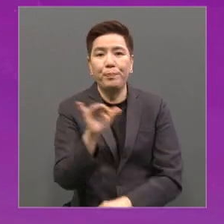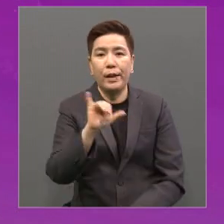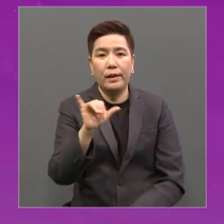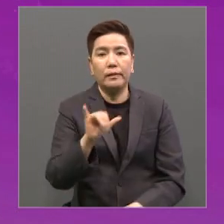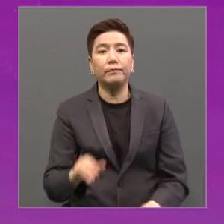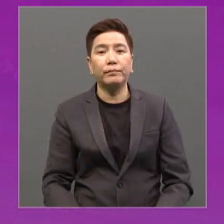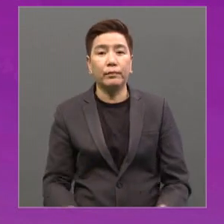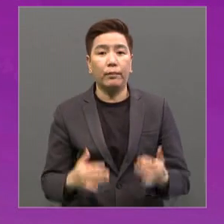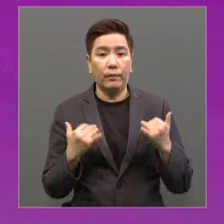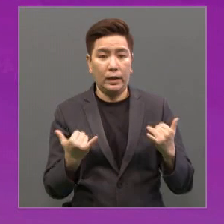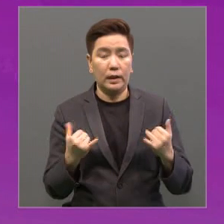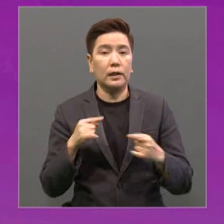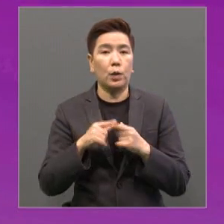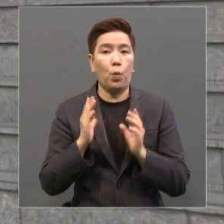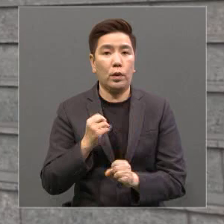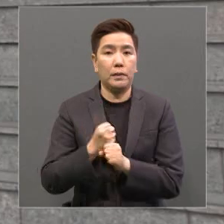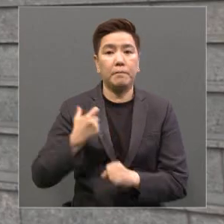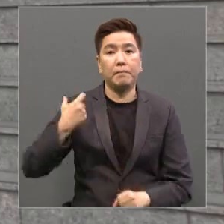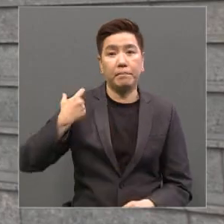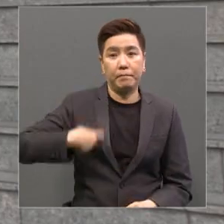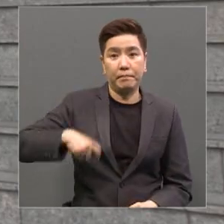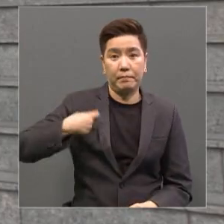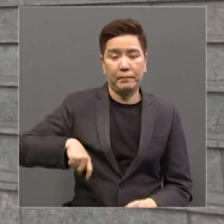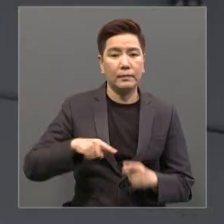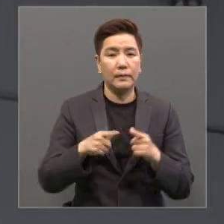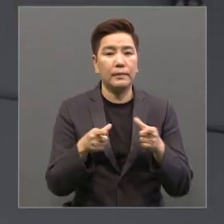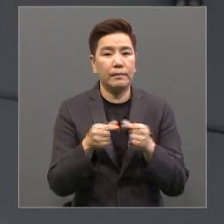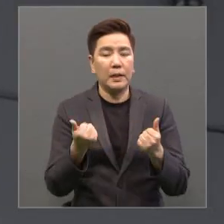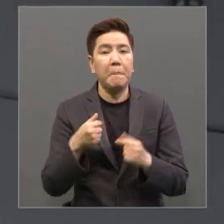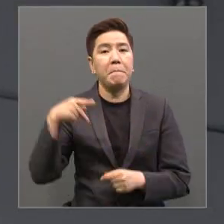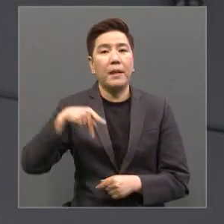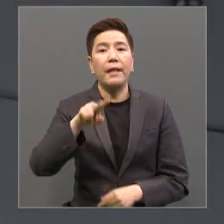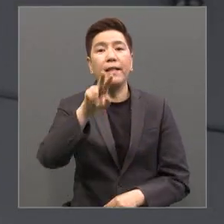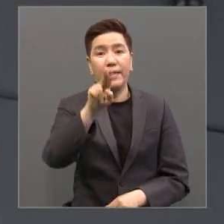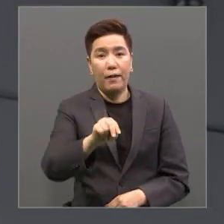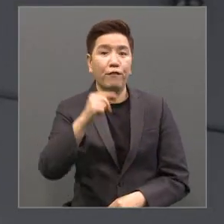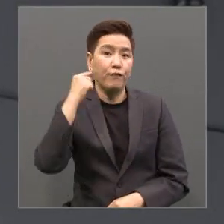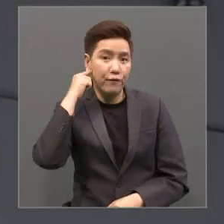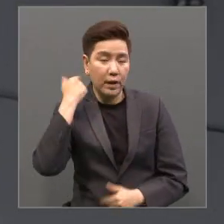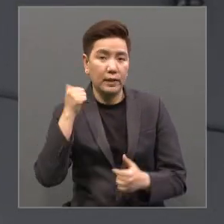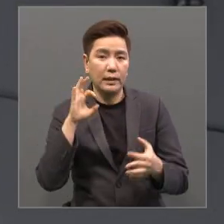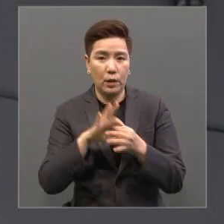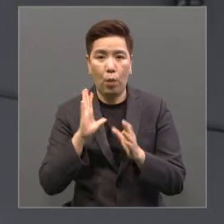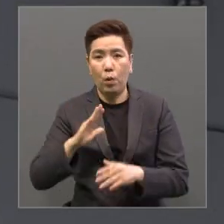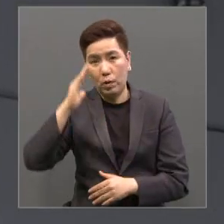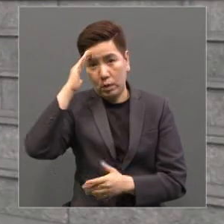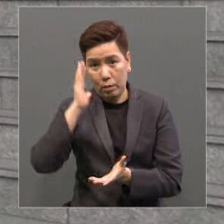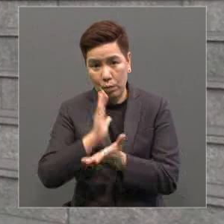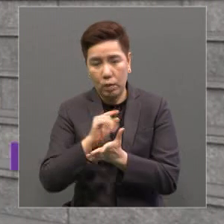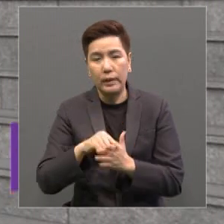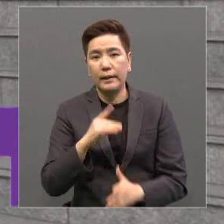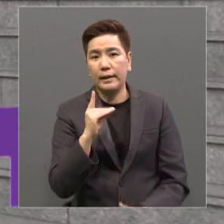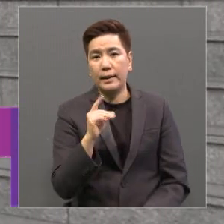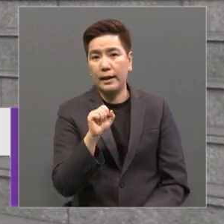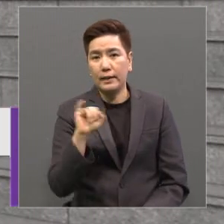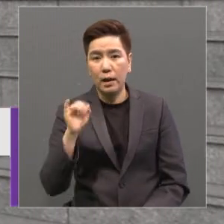ครับโดยวันนี้ทางพนักงานอัยการสำนักงานคดีพิเศษได้นัดฟังคำสั่งคดีที่ทางพนักงานสอบสวนคดีพิเศษหรือ